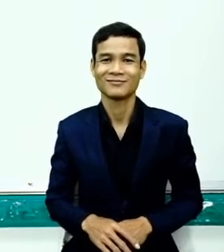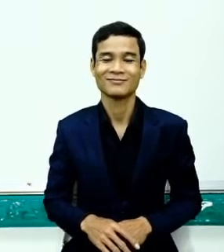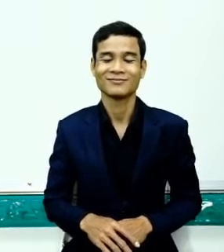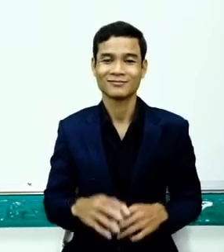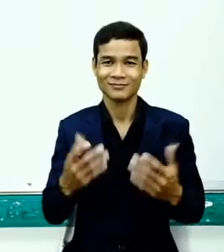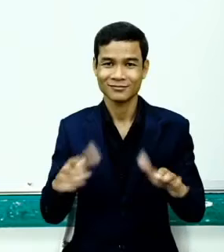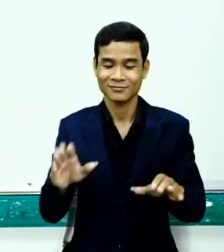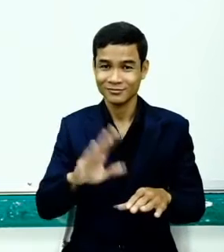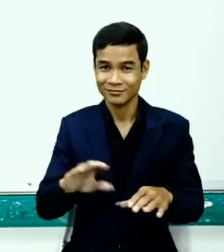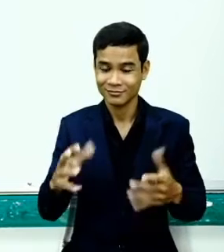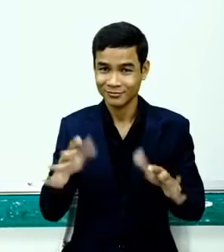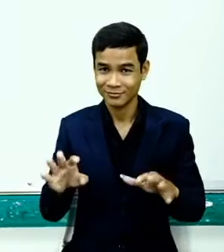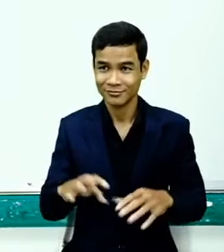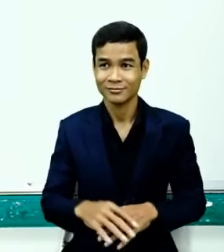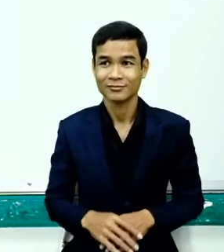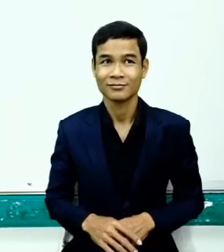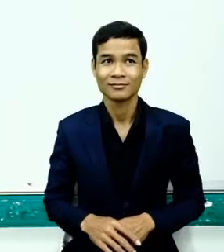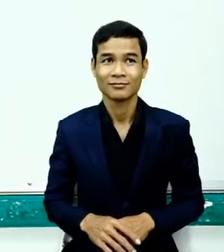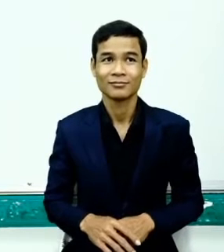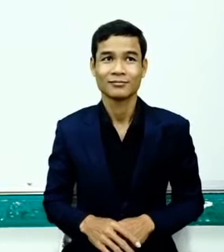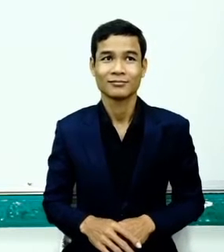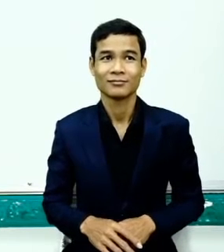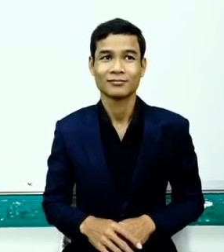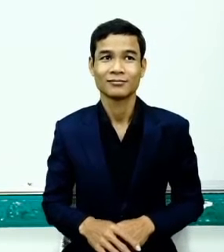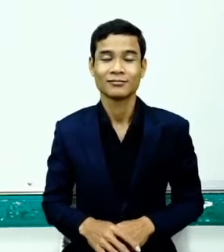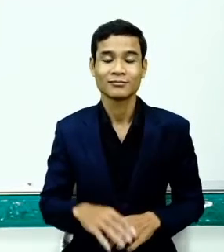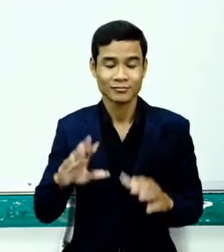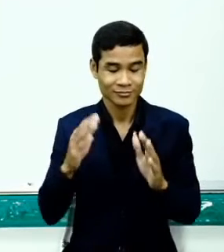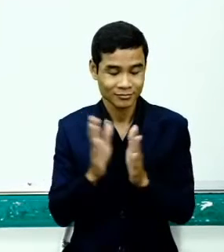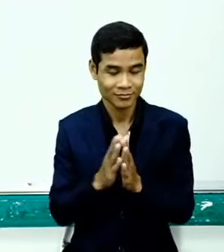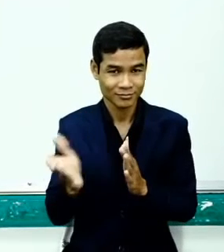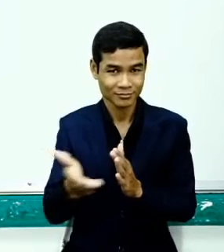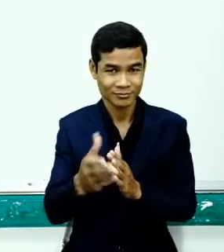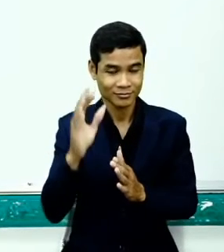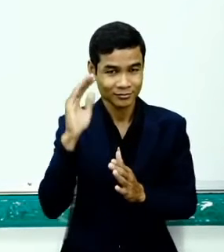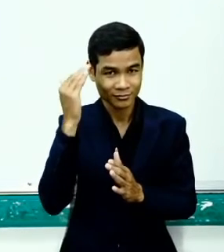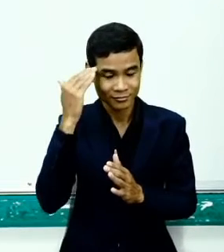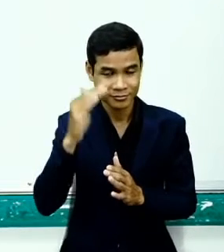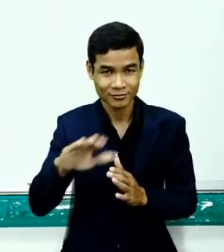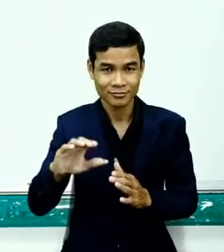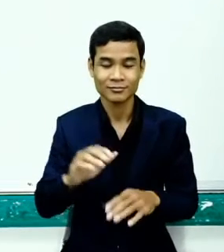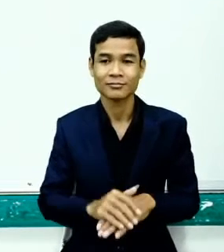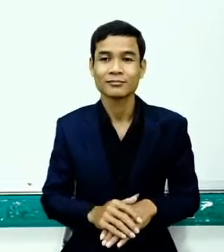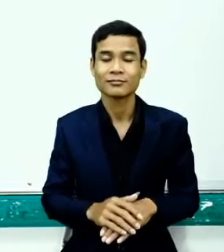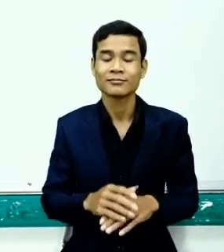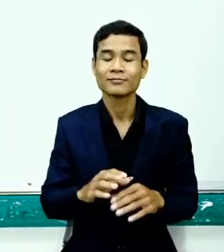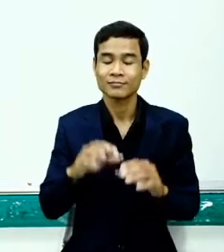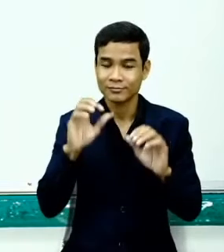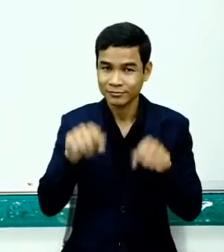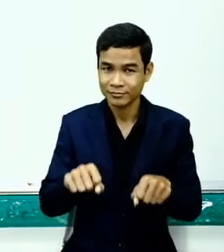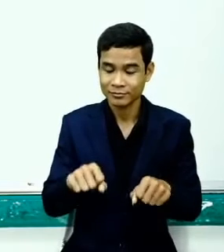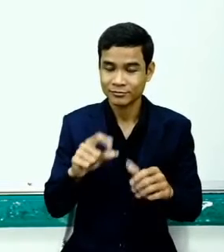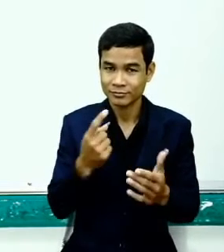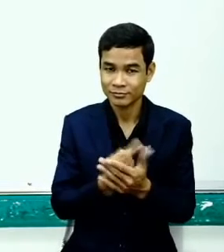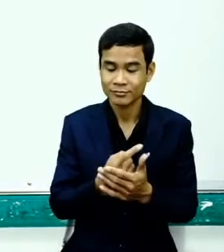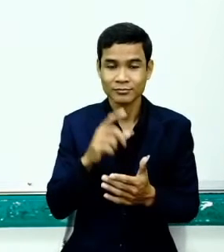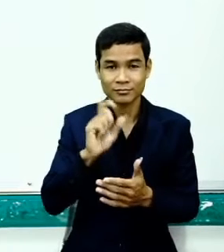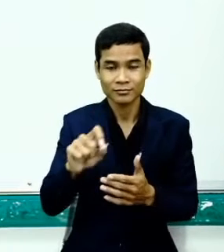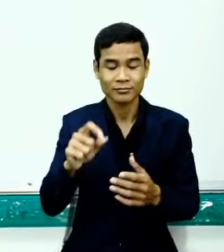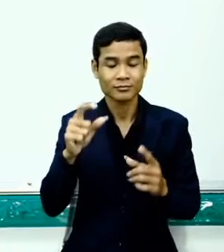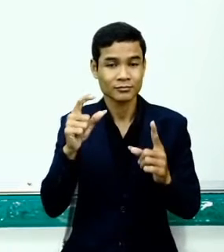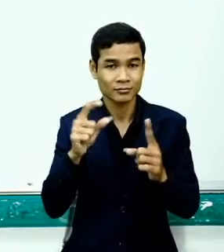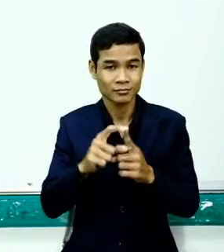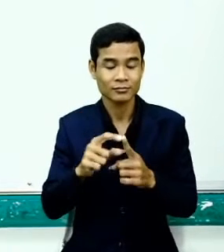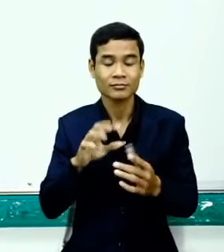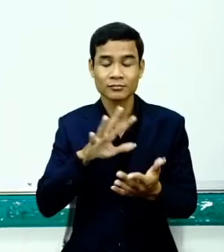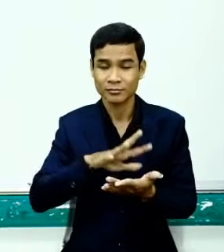ហើយហើយណាកូនចាអរគុណសង្ឃឹមថាកូនទាំងអស់គ្នាប្រកបជាបានចូលរួមសរសេរពាក្យញោម